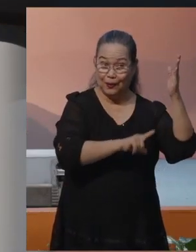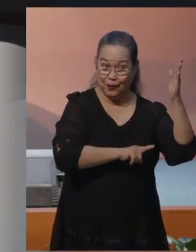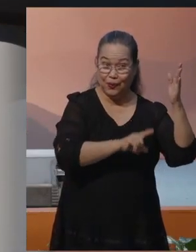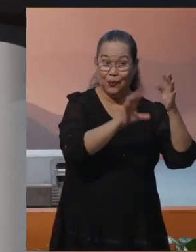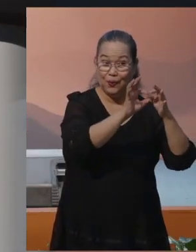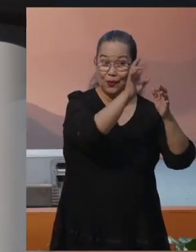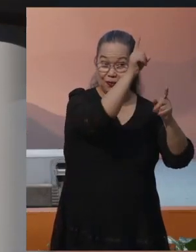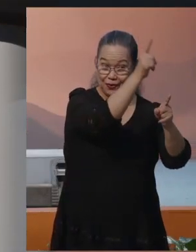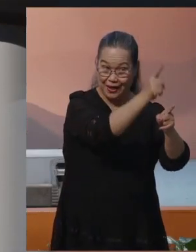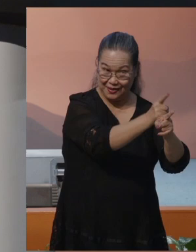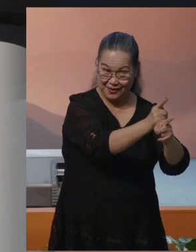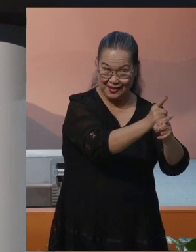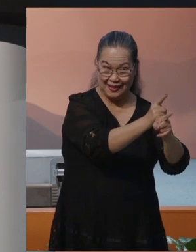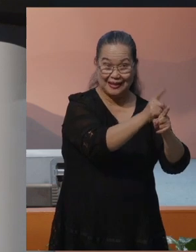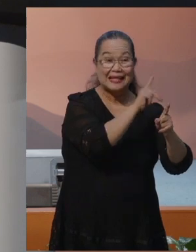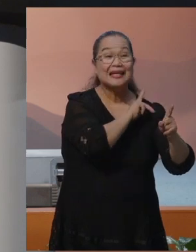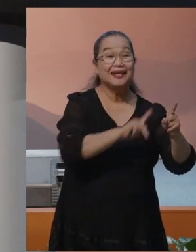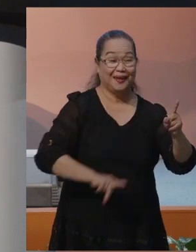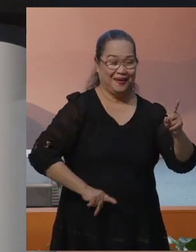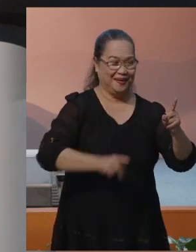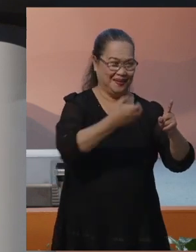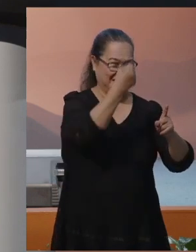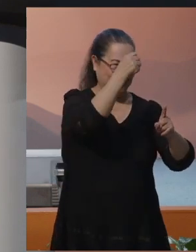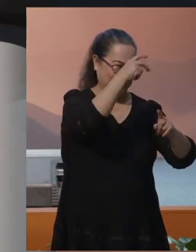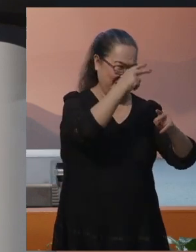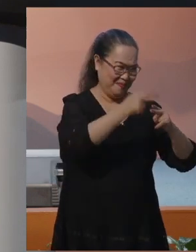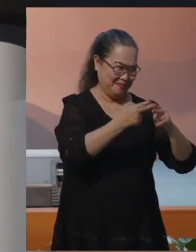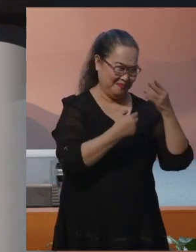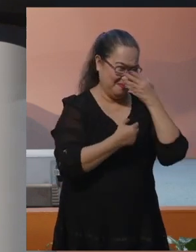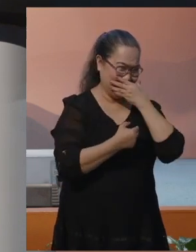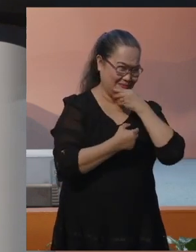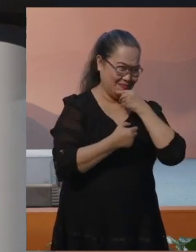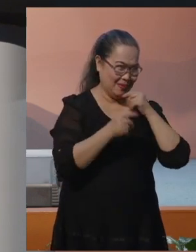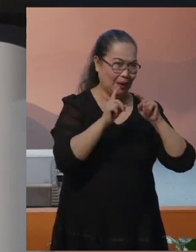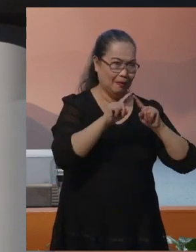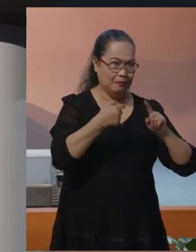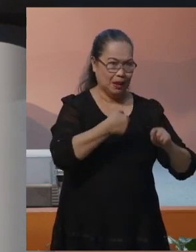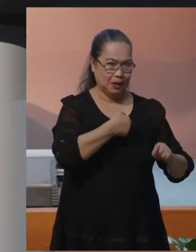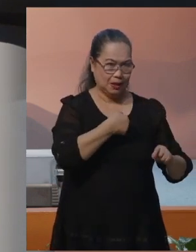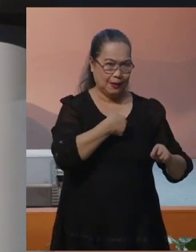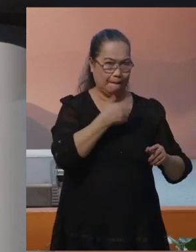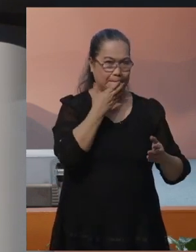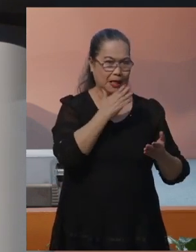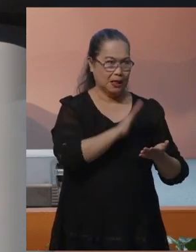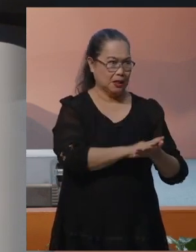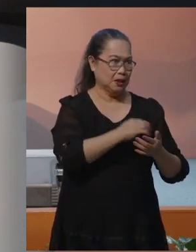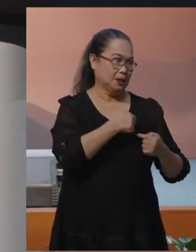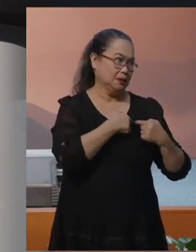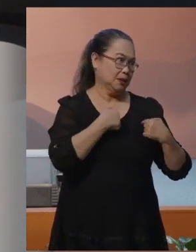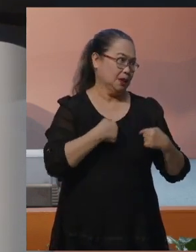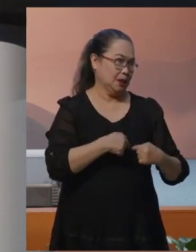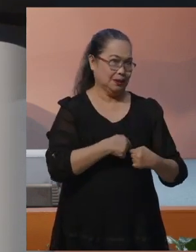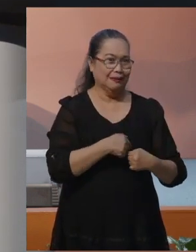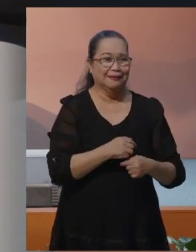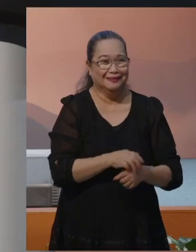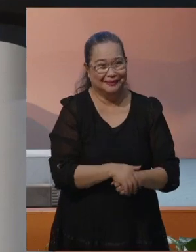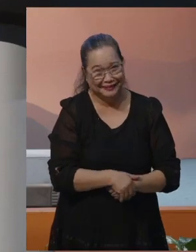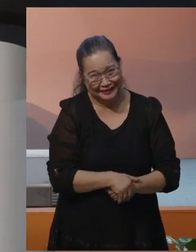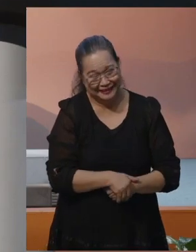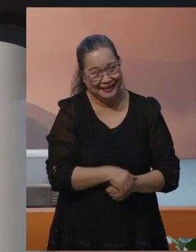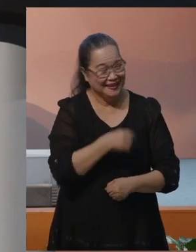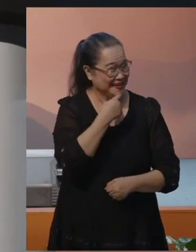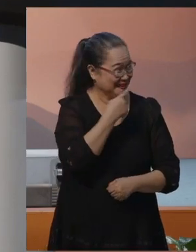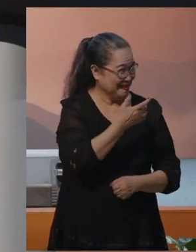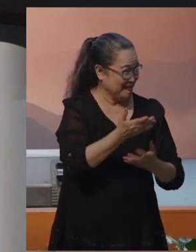of Righteousness. Ganda ng pangalan niya, no? Pero ang itim ng budi. No? Meron siyang isang kapangalan,